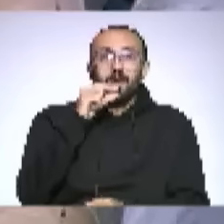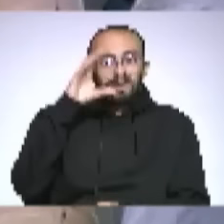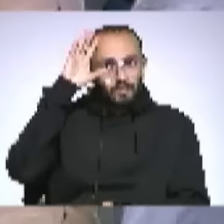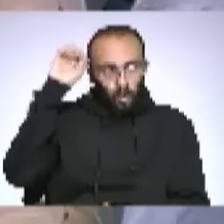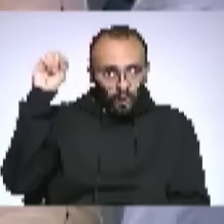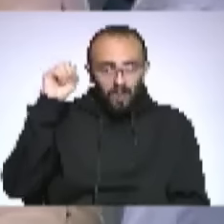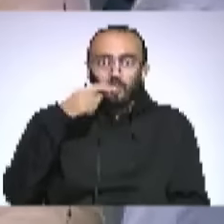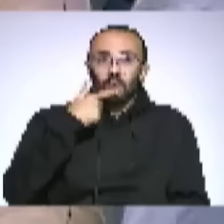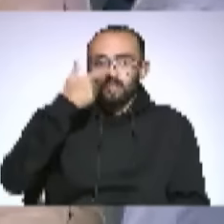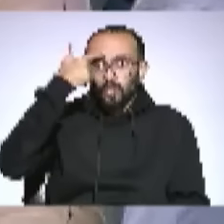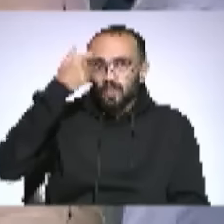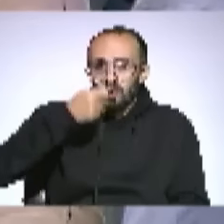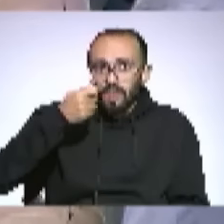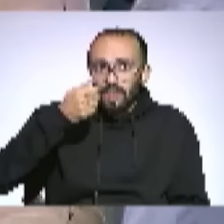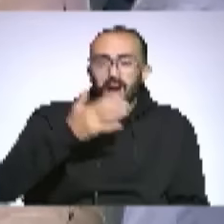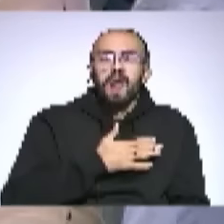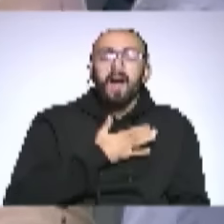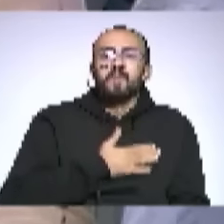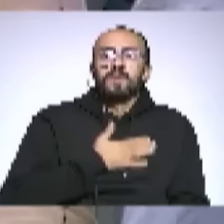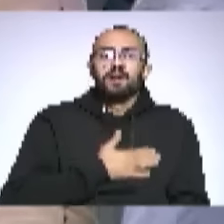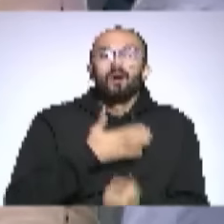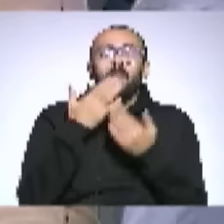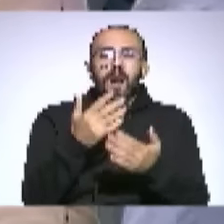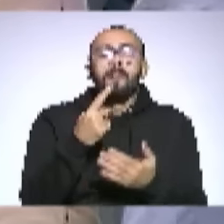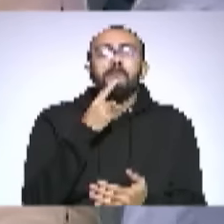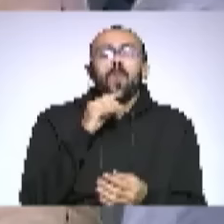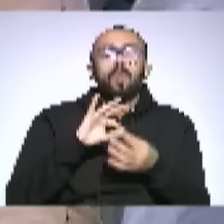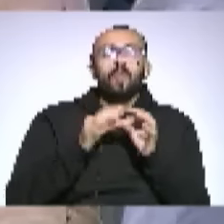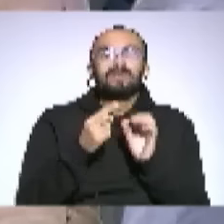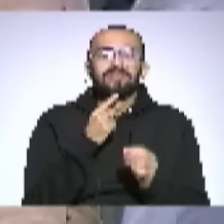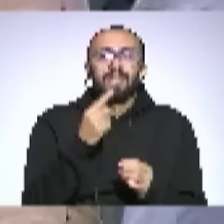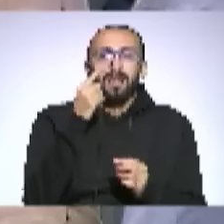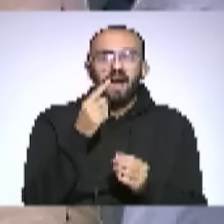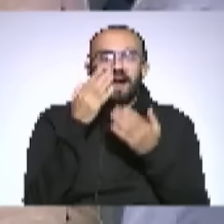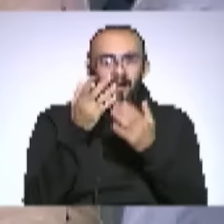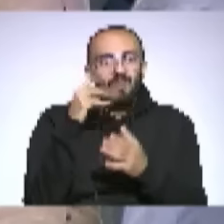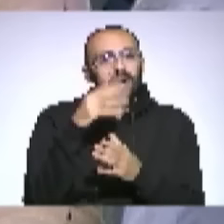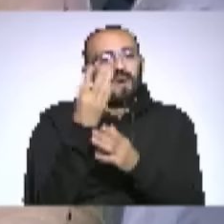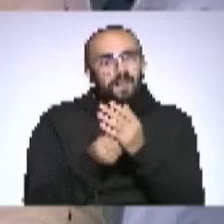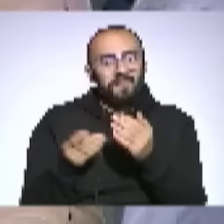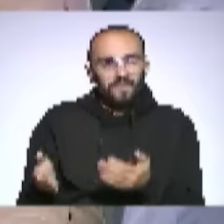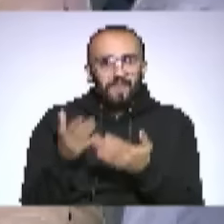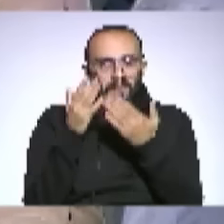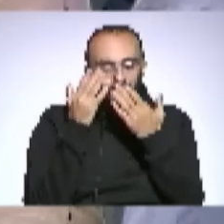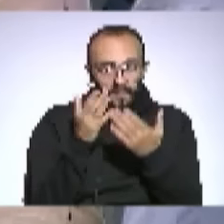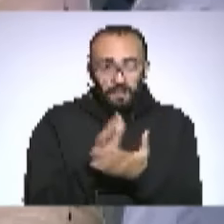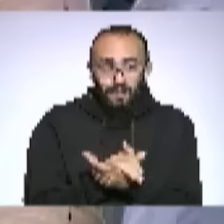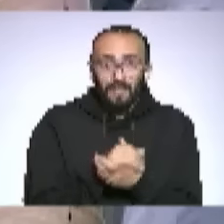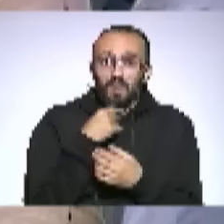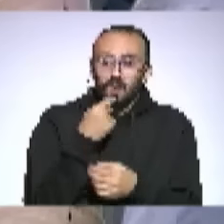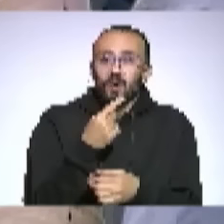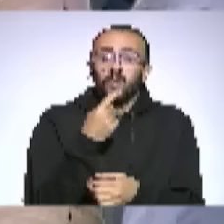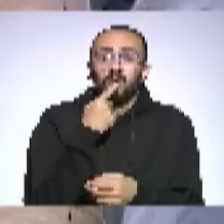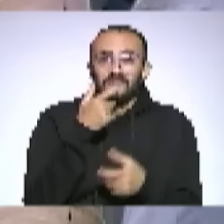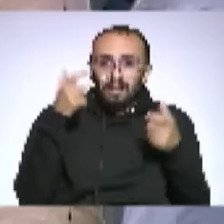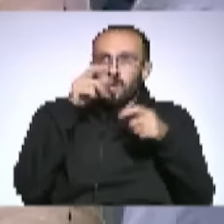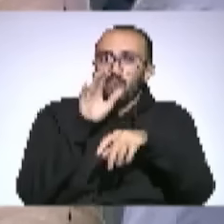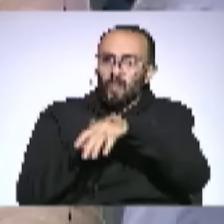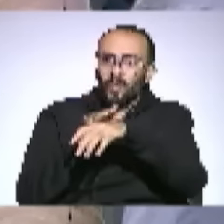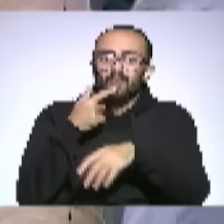وانت طيب يا حبيبي عقبال مليون سنه ربنا يخليك لينا لابننا افراهيم كنت حابه سيدنا يقول له كلمه